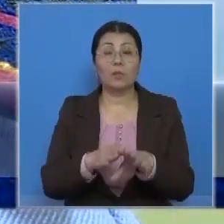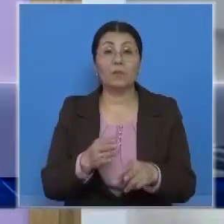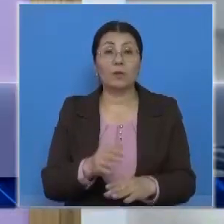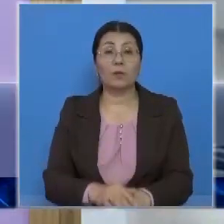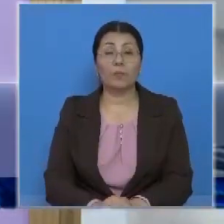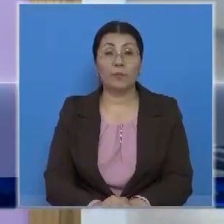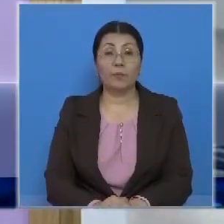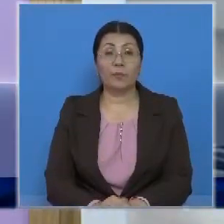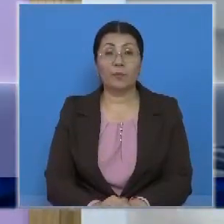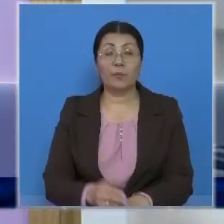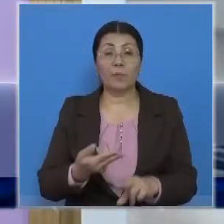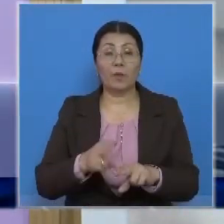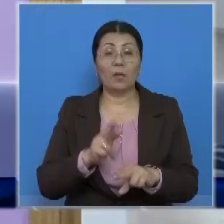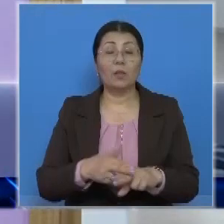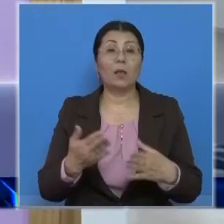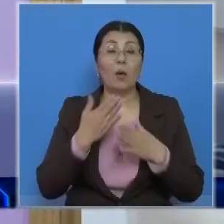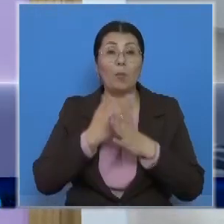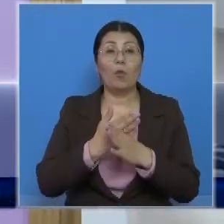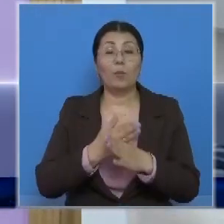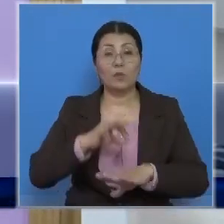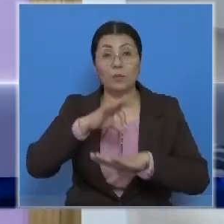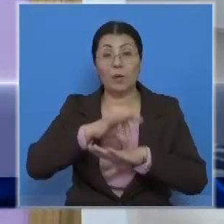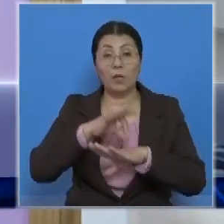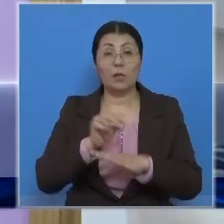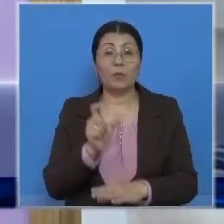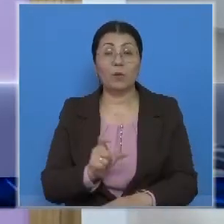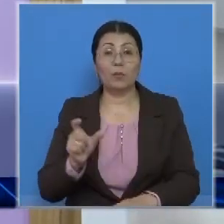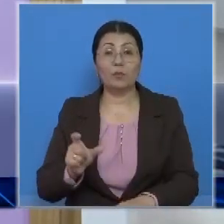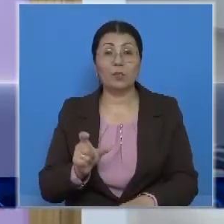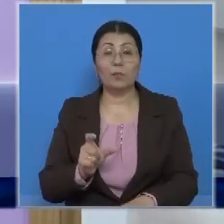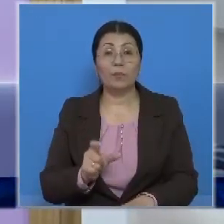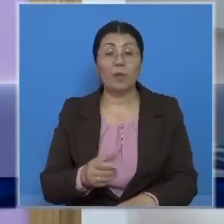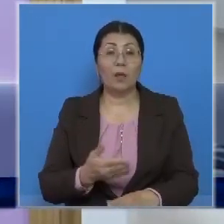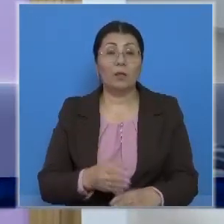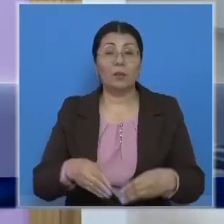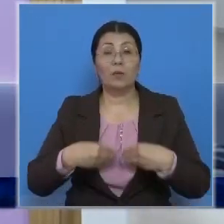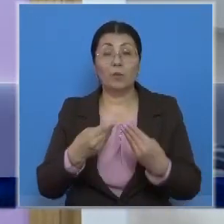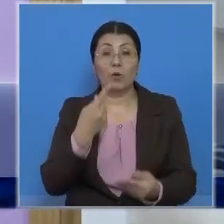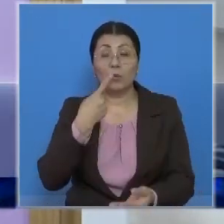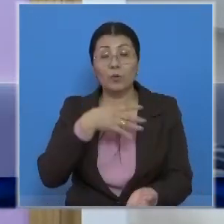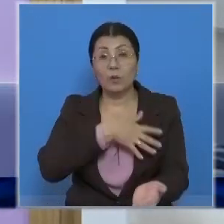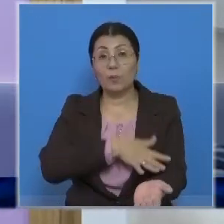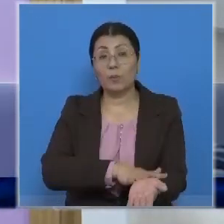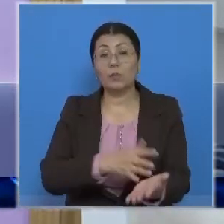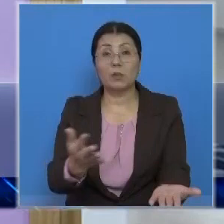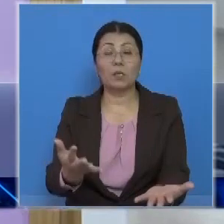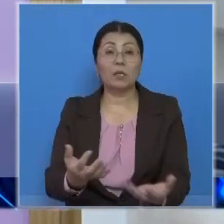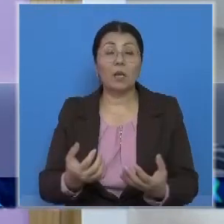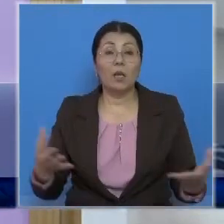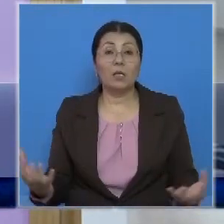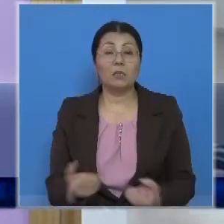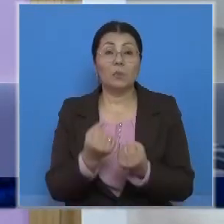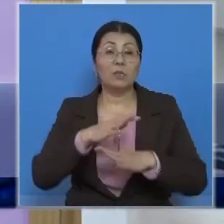акция вообще подразумевает помощь нуждающимся, поскольку здесь путем сдачи крови мы спасаем многие